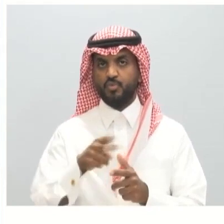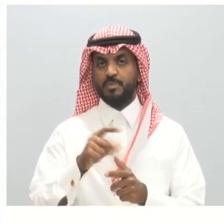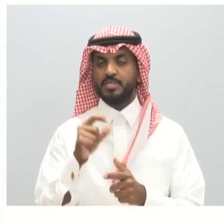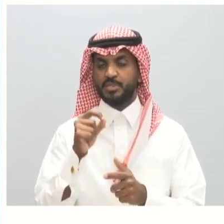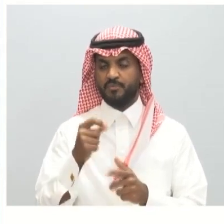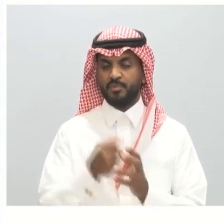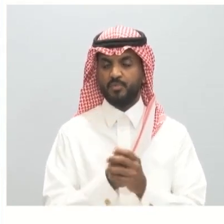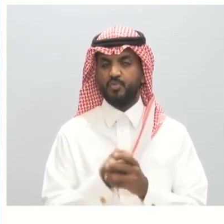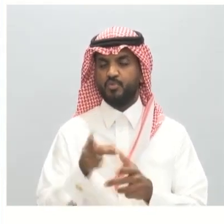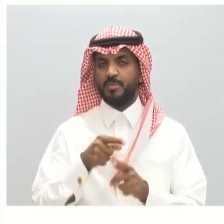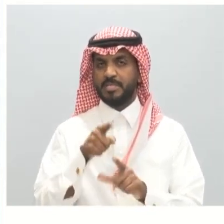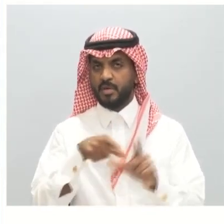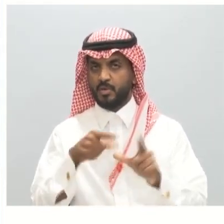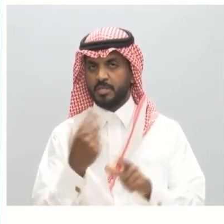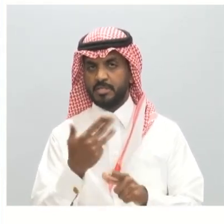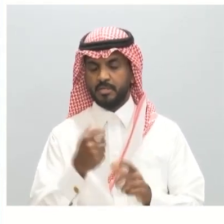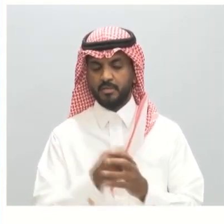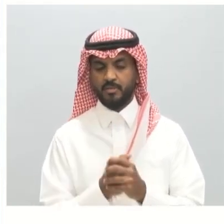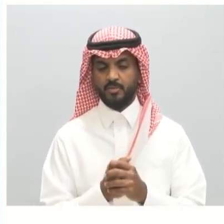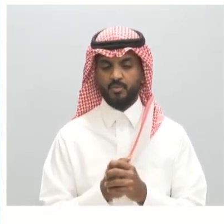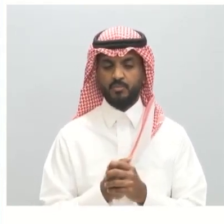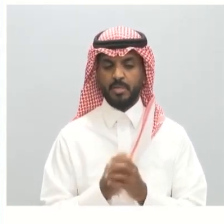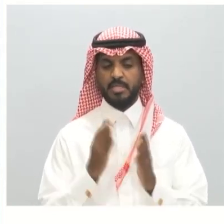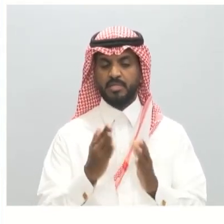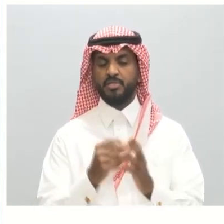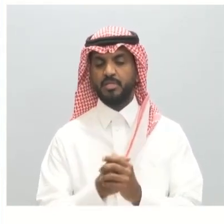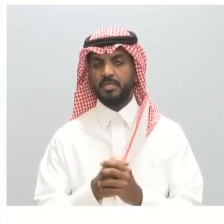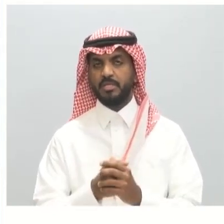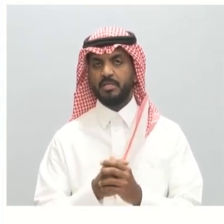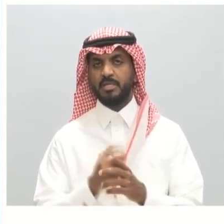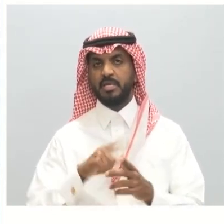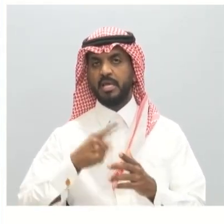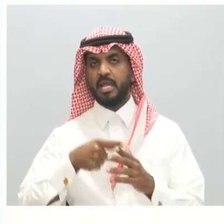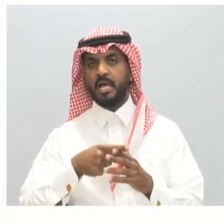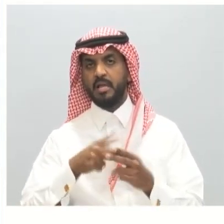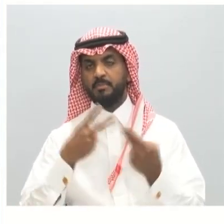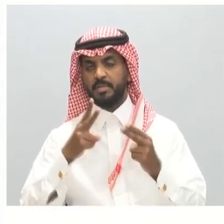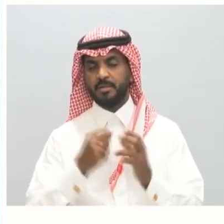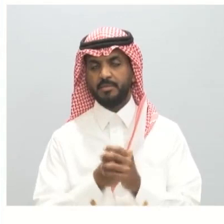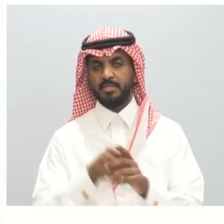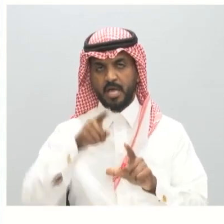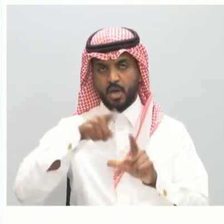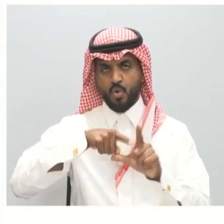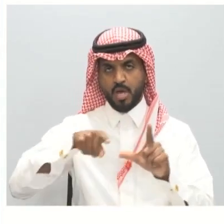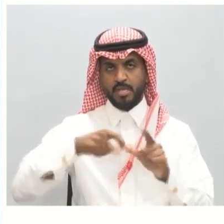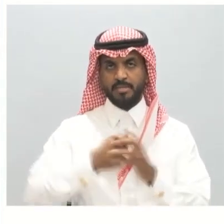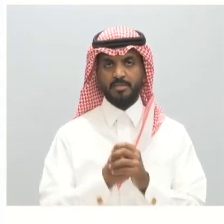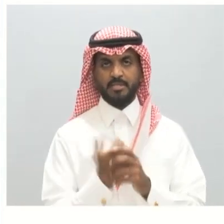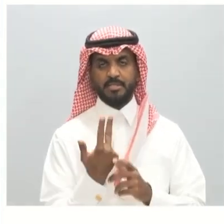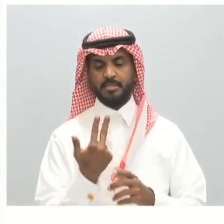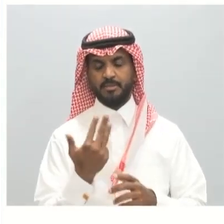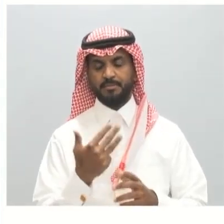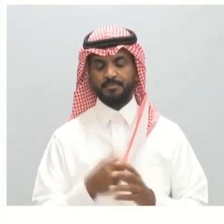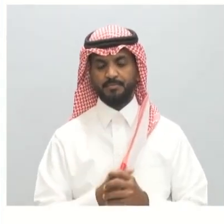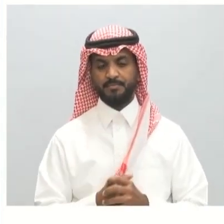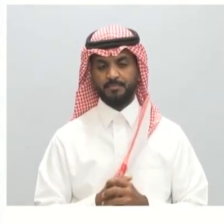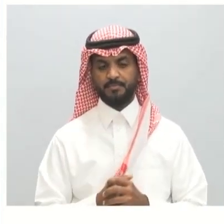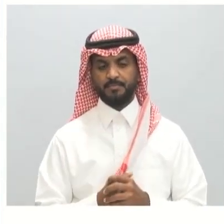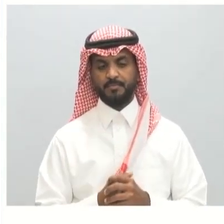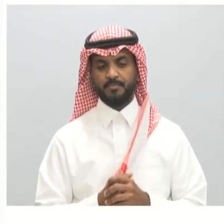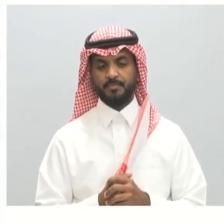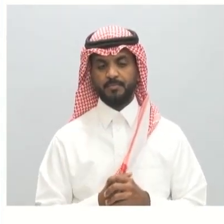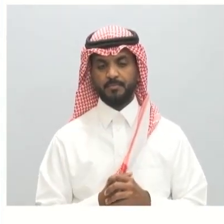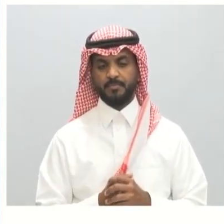ومن ثم زاويه 90 ثم يتجه الى البدايه ويتجه الى زاويه 90 قام